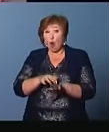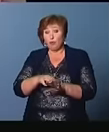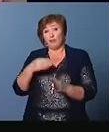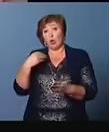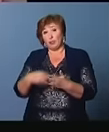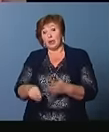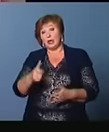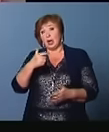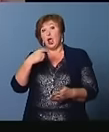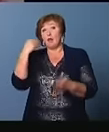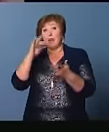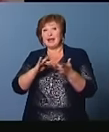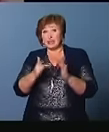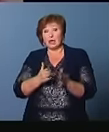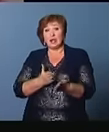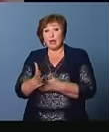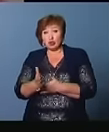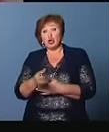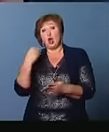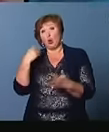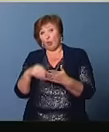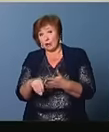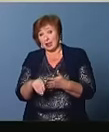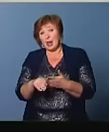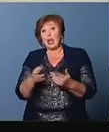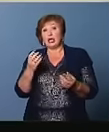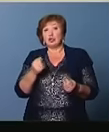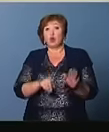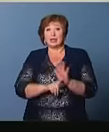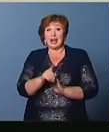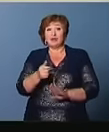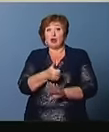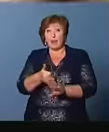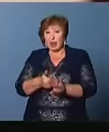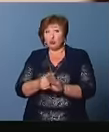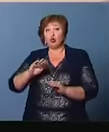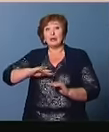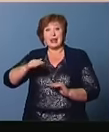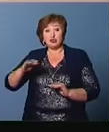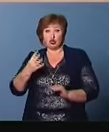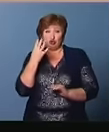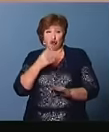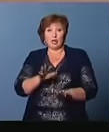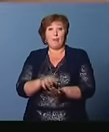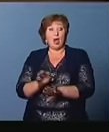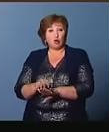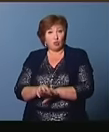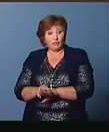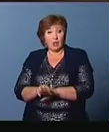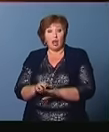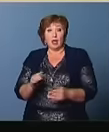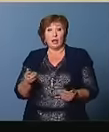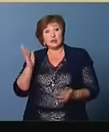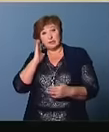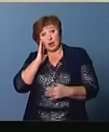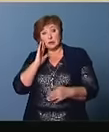через интернет, заплатив почти 1500 рублей. Вечером обработали на лестничной площадке 4 пары обуви и легли спать.